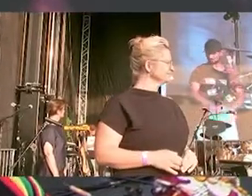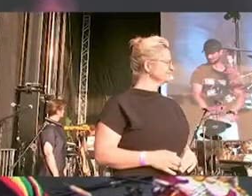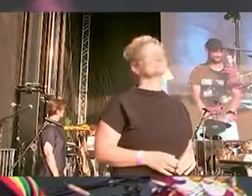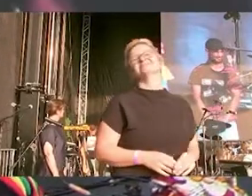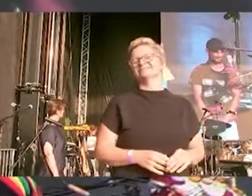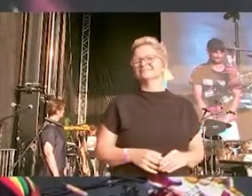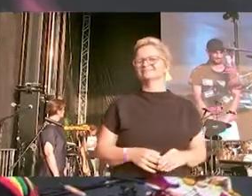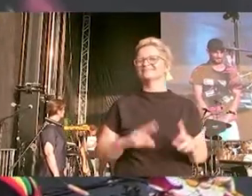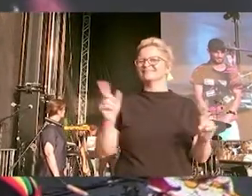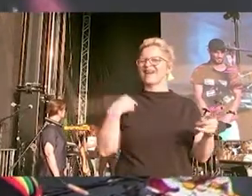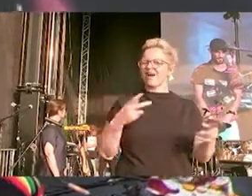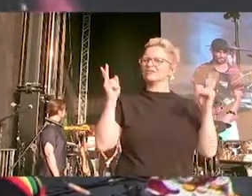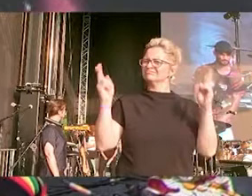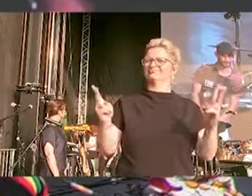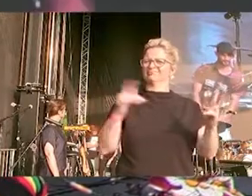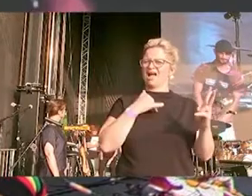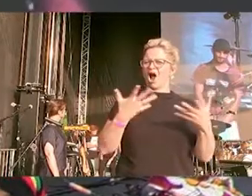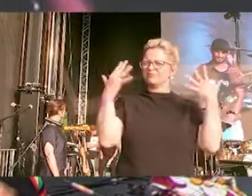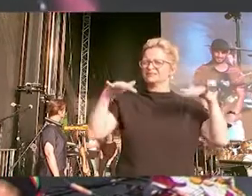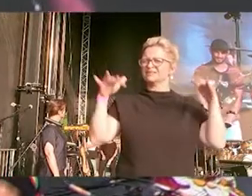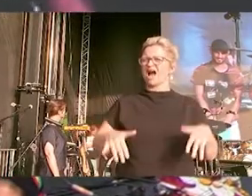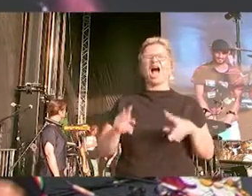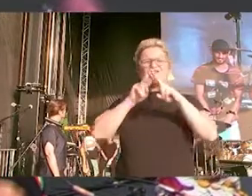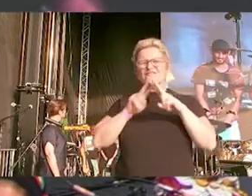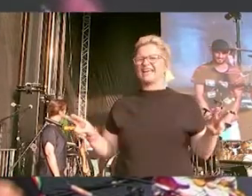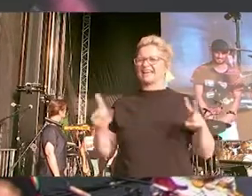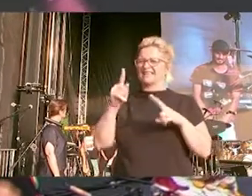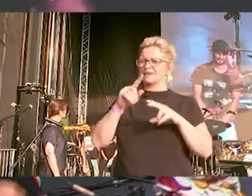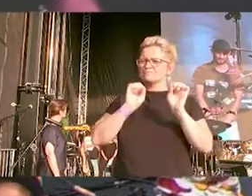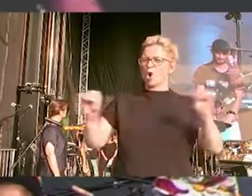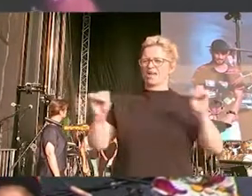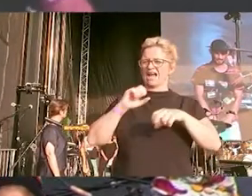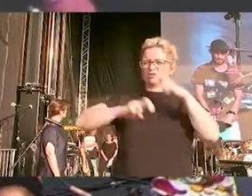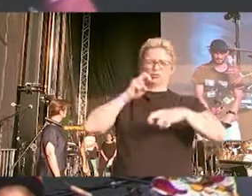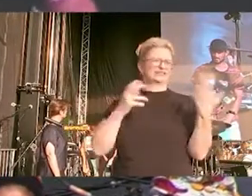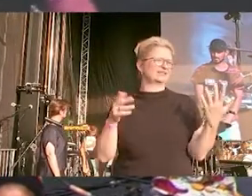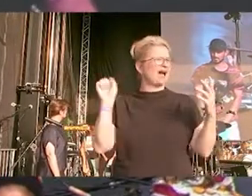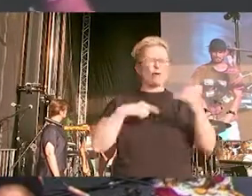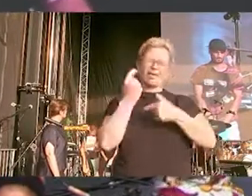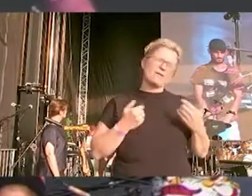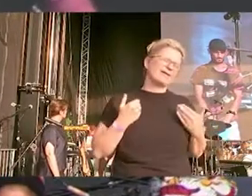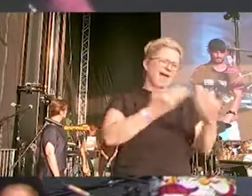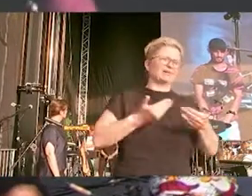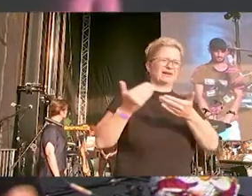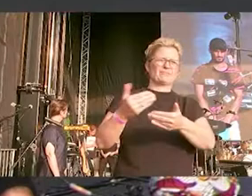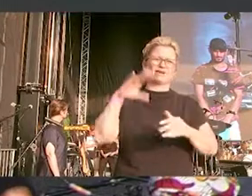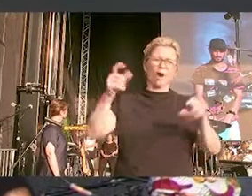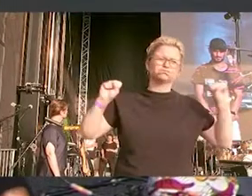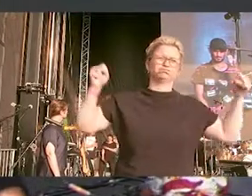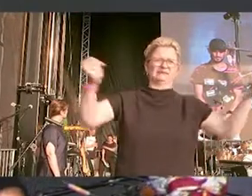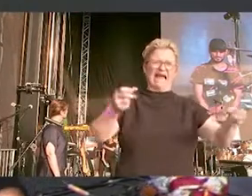Und wir werden unsere Rechte mit allen rechtlichen und friedlichen Mitteln erkämpfen. Und wir bringen uns ein, um unsere Rechte zu bekommen.